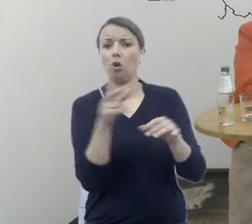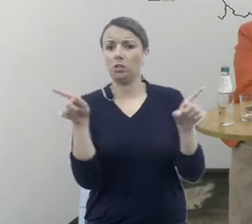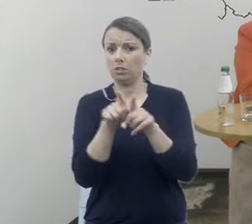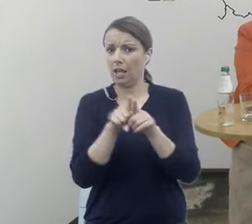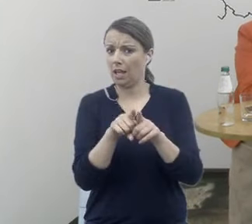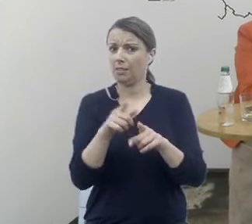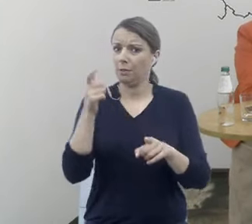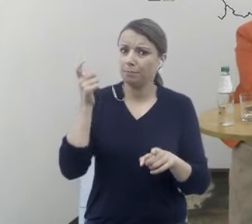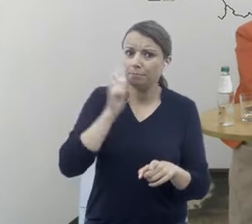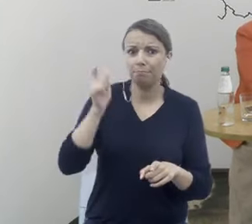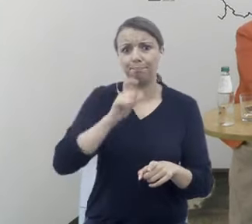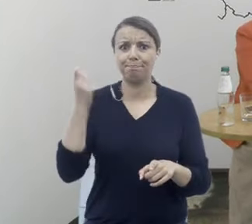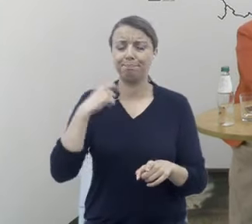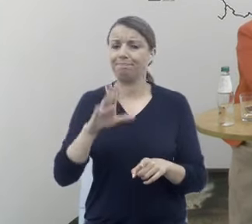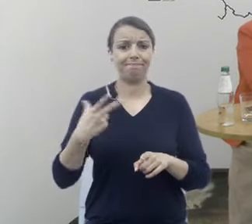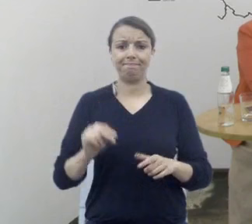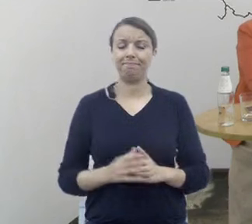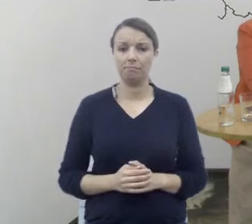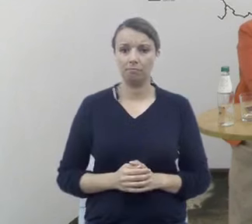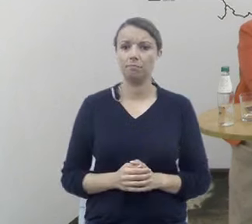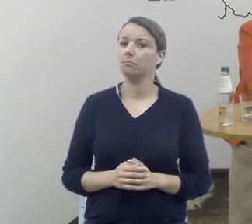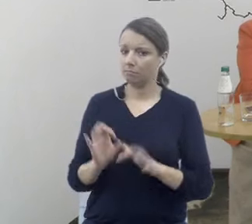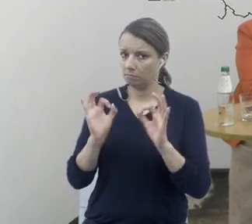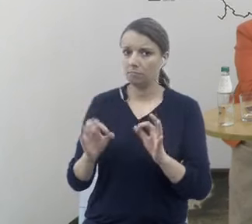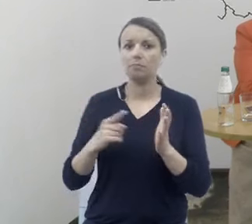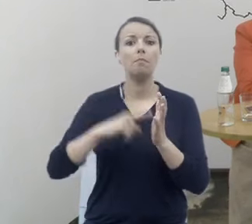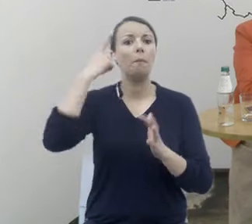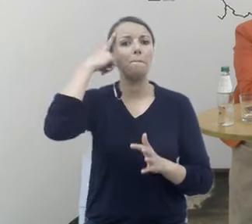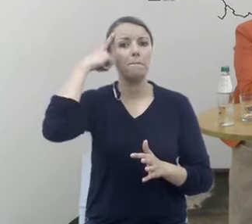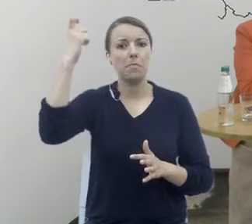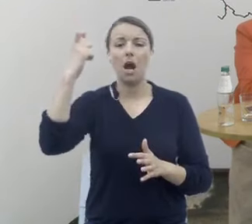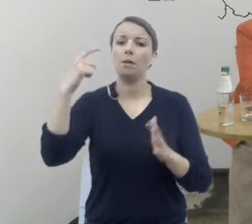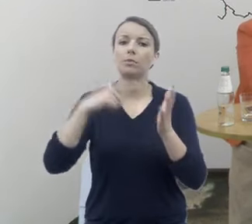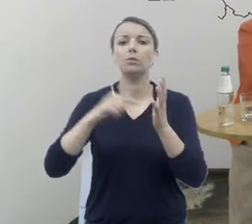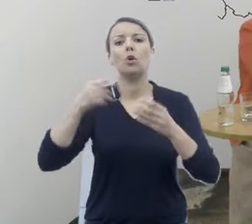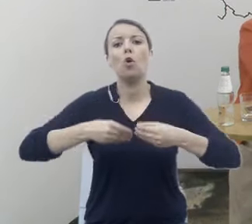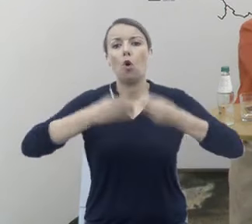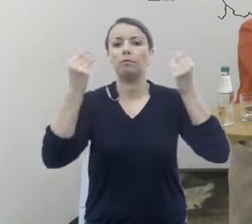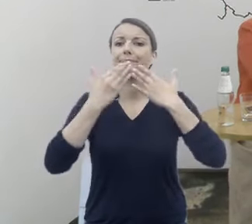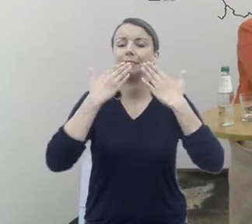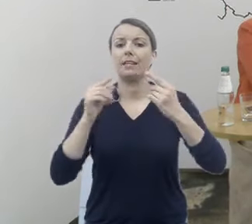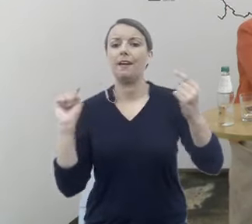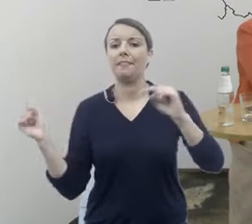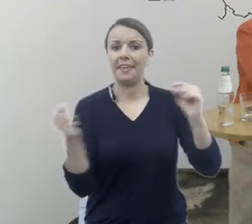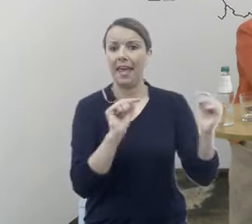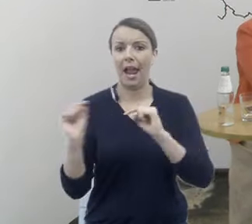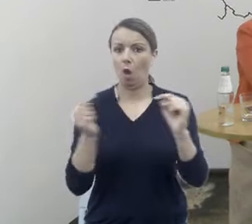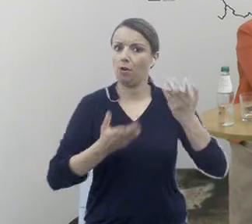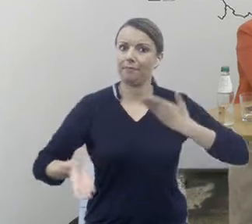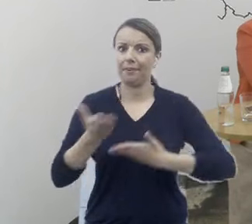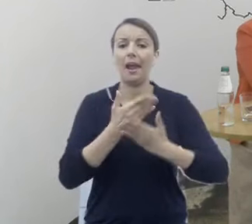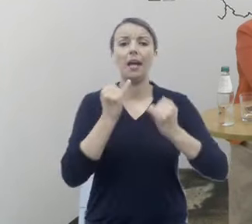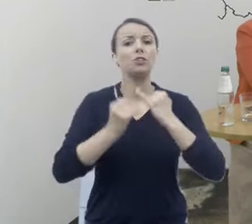pamięć nie rozwija się bez dialogu. Albo jeżeli się rozwija bez dialogu, to jest to